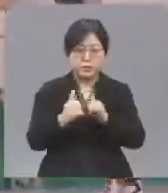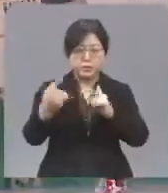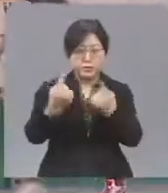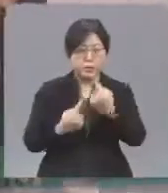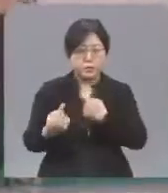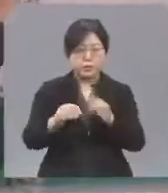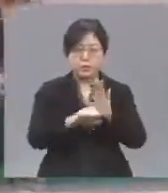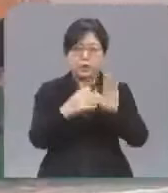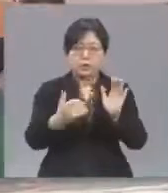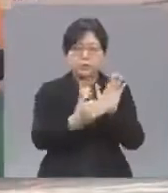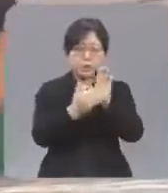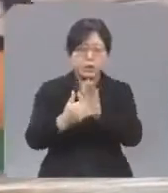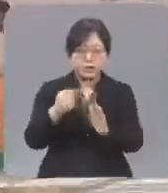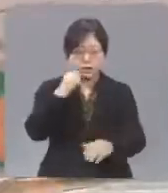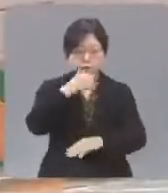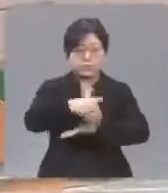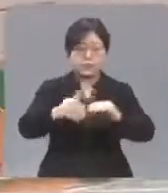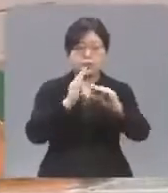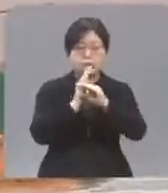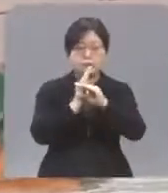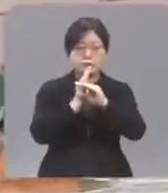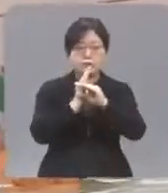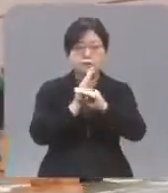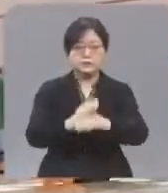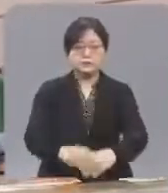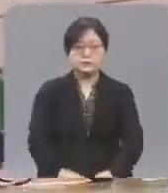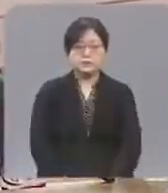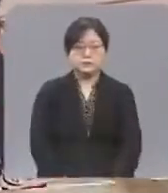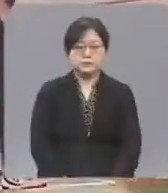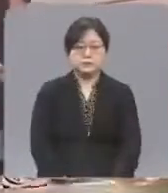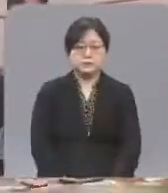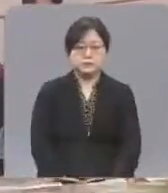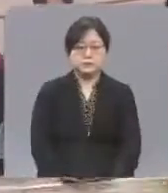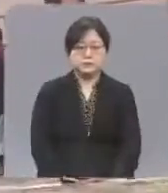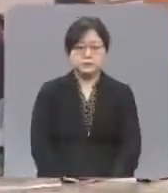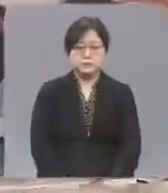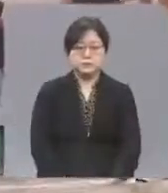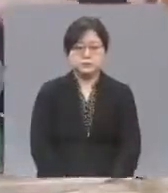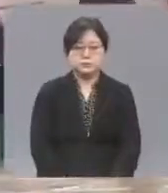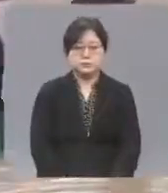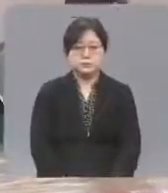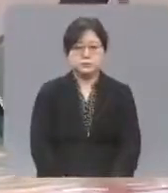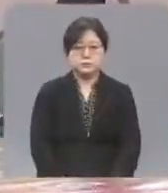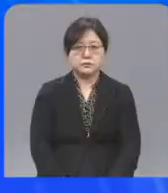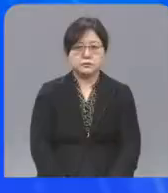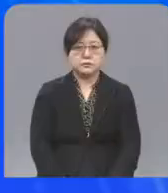코로나19 방역을 철저히 할 예정입니다. 지금까지 단신 브리핑이었습니다.